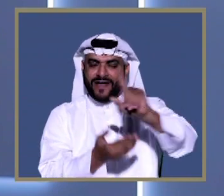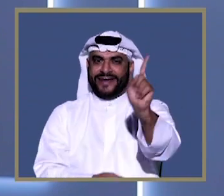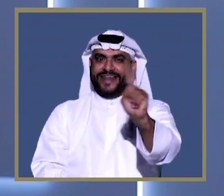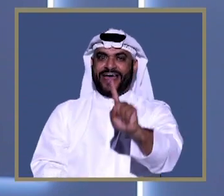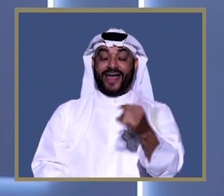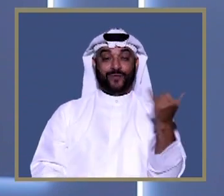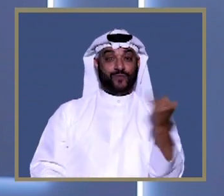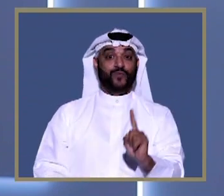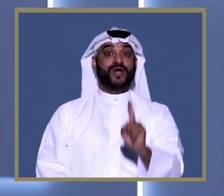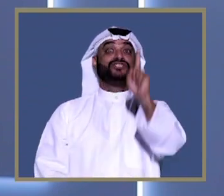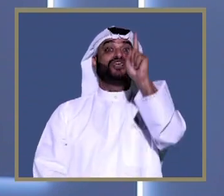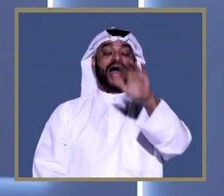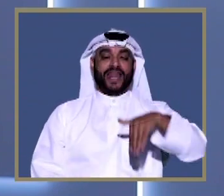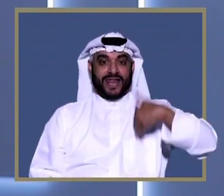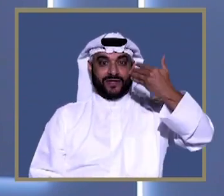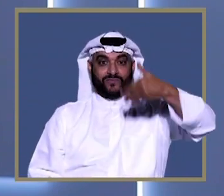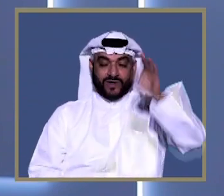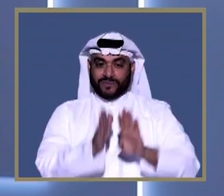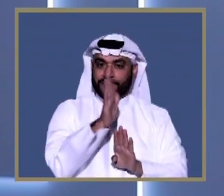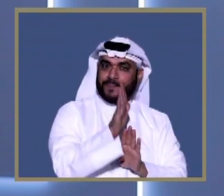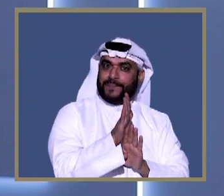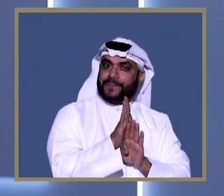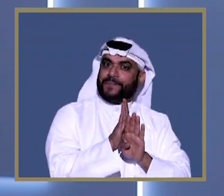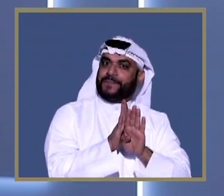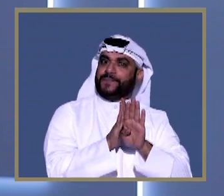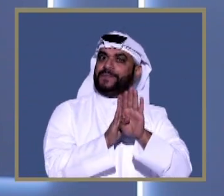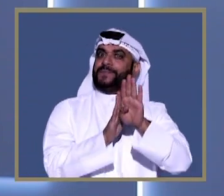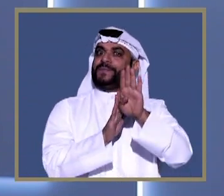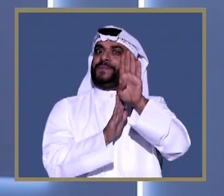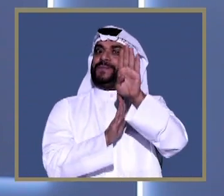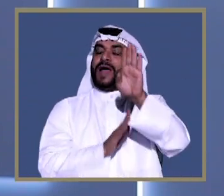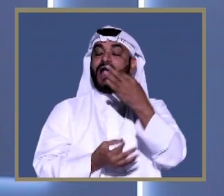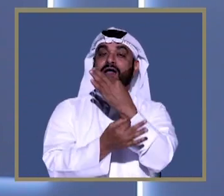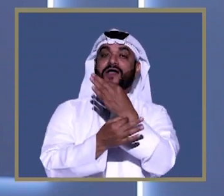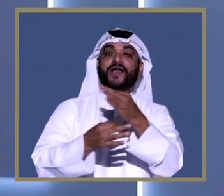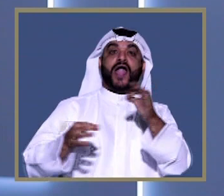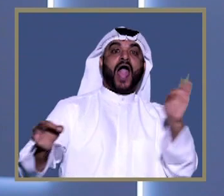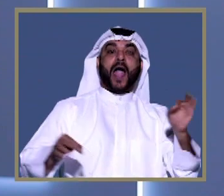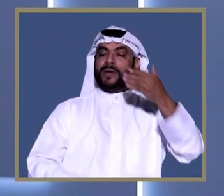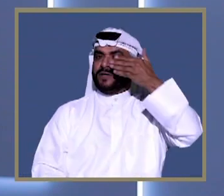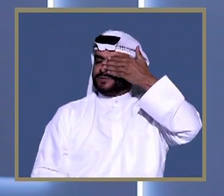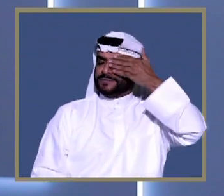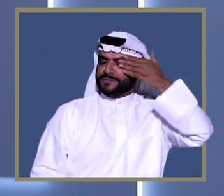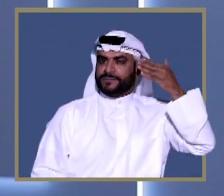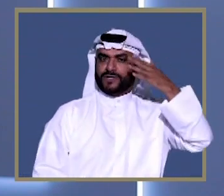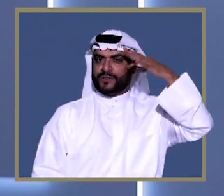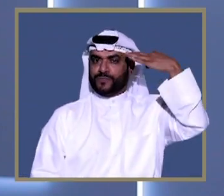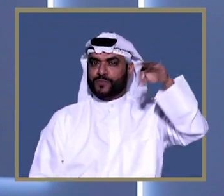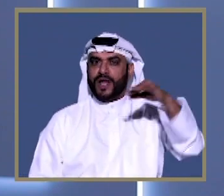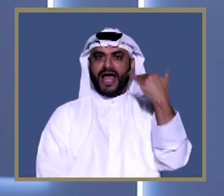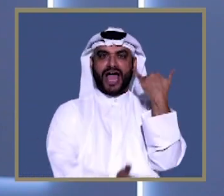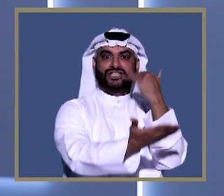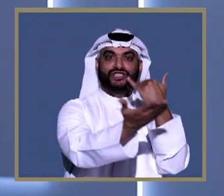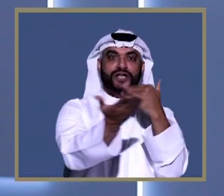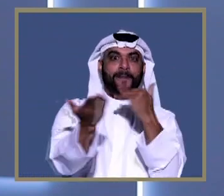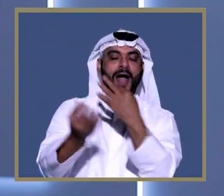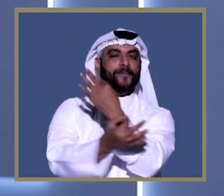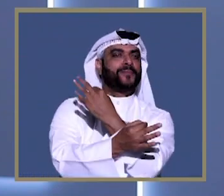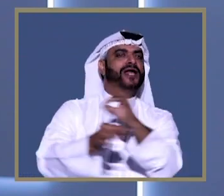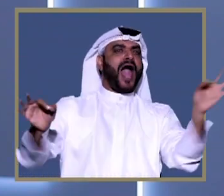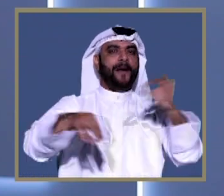إمكانياتنا ولله الحمد ممكن تقفز فينا إلى العالمية بسواعد وأعيدها 100